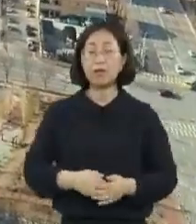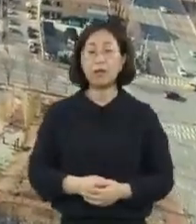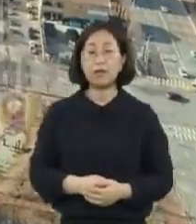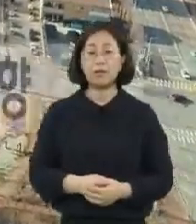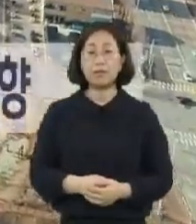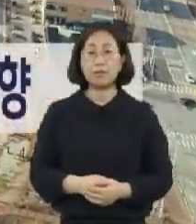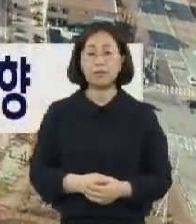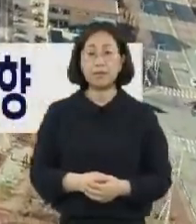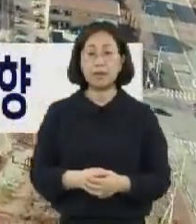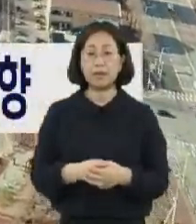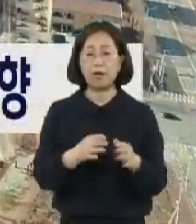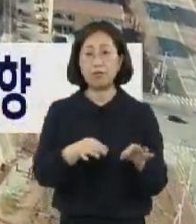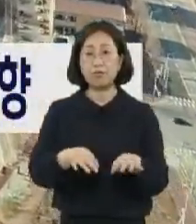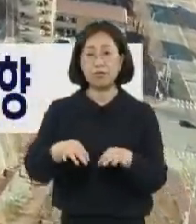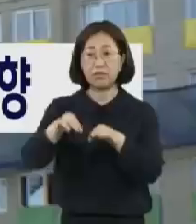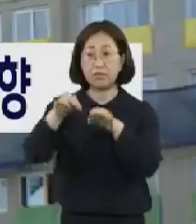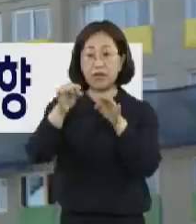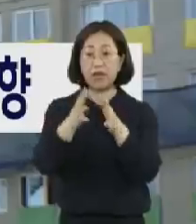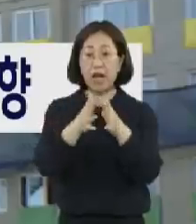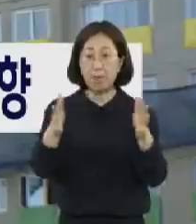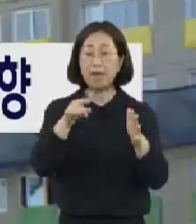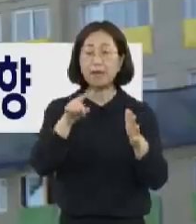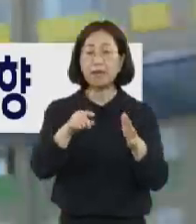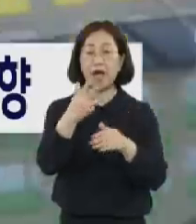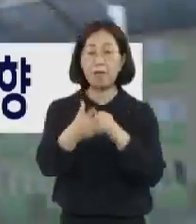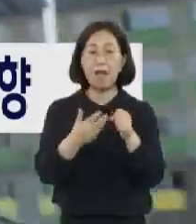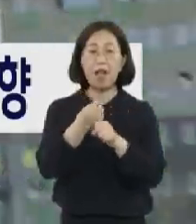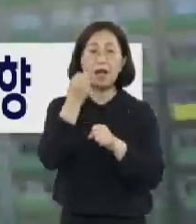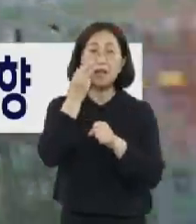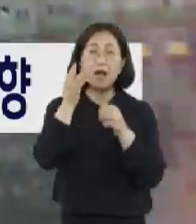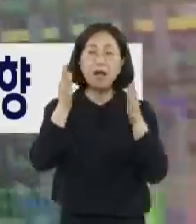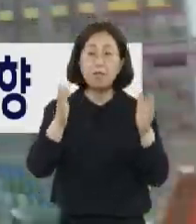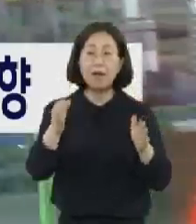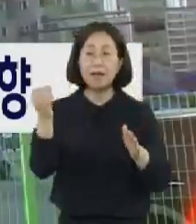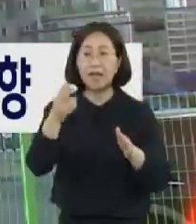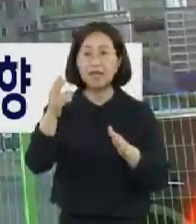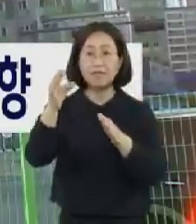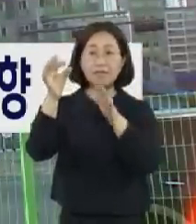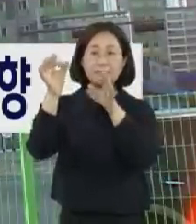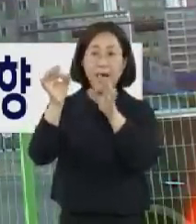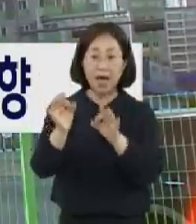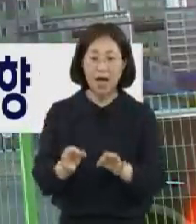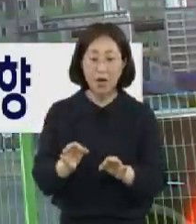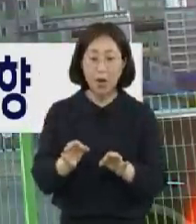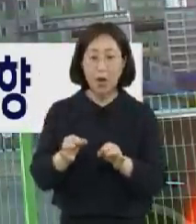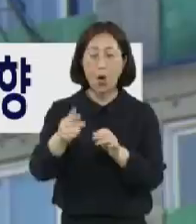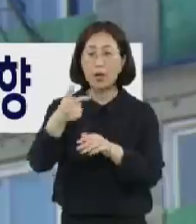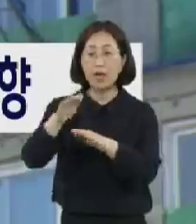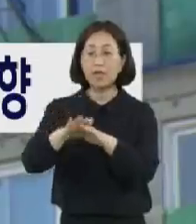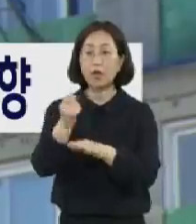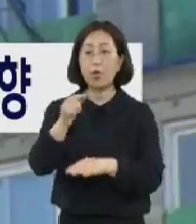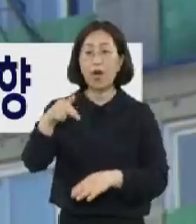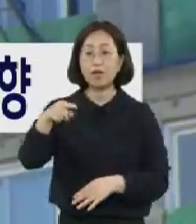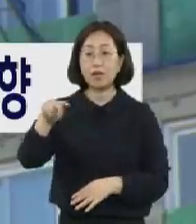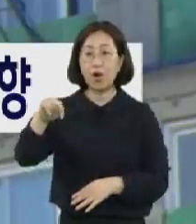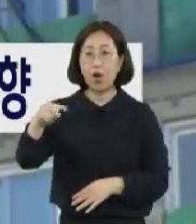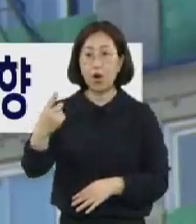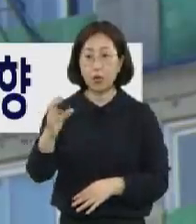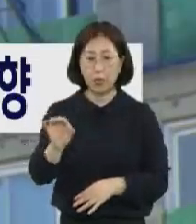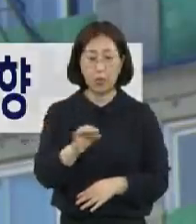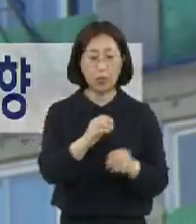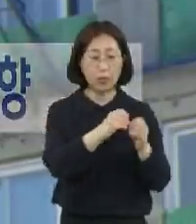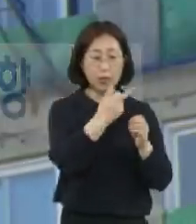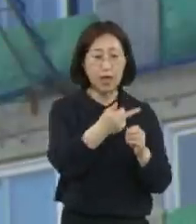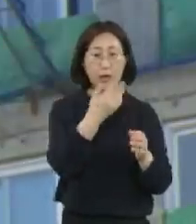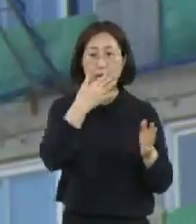지속적으로 상승하던 계룡시의 아파트값이 무려 8년 3개월여 만에 하락세로 돌아섰고 인근 대전 관저동, 논산까지 얼어붙고